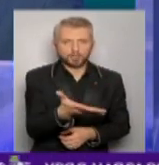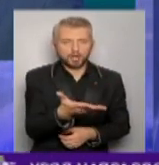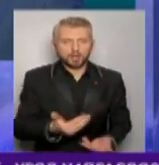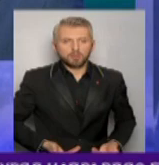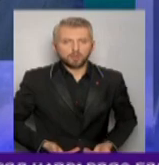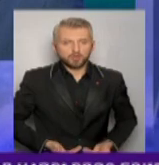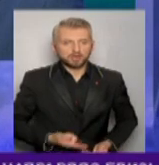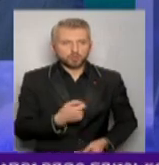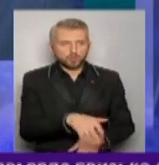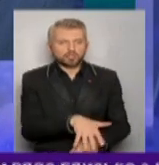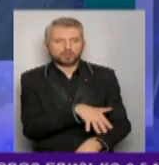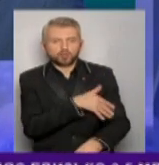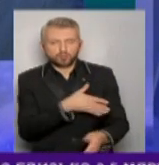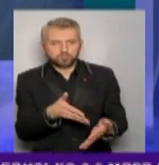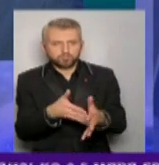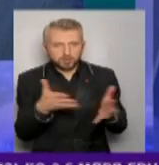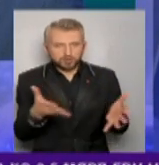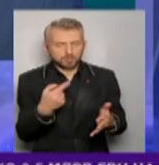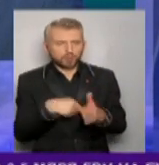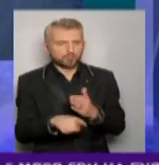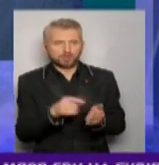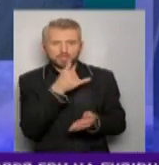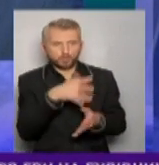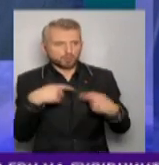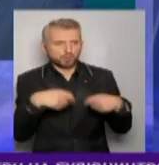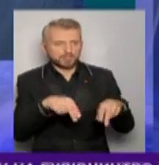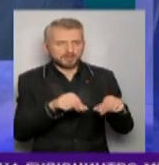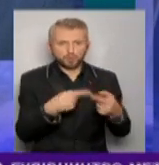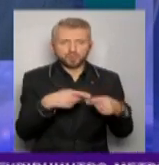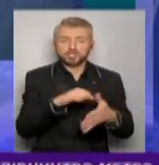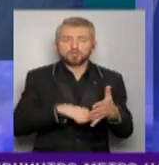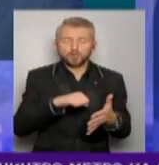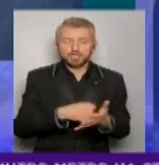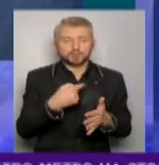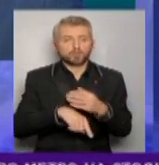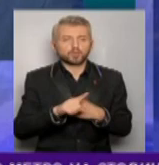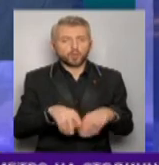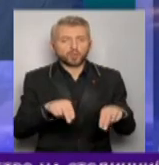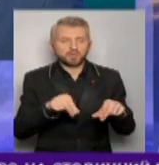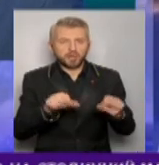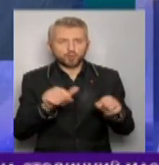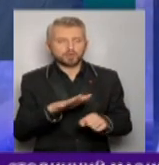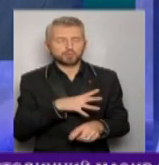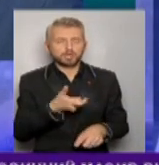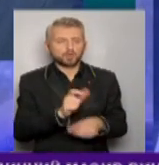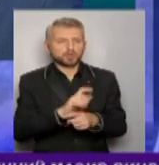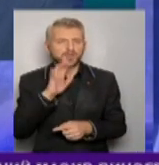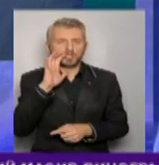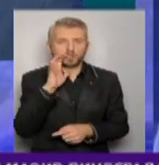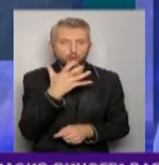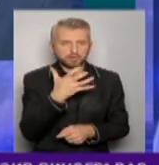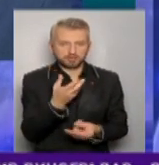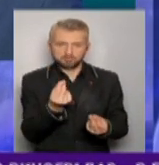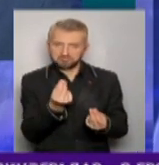прожити трошки довше, тому що вона має такий актив, не може продати. І з інших причин, тому що земля може бути дуже серйозним